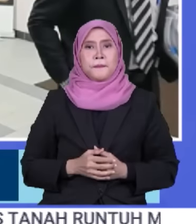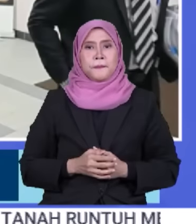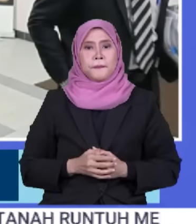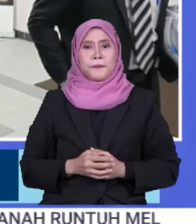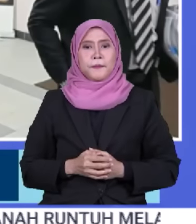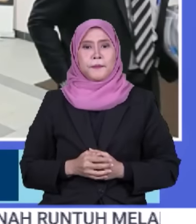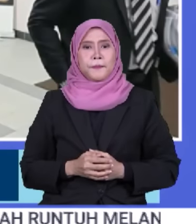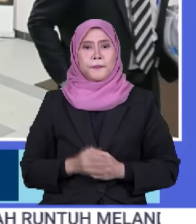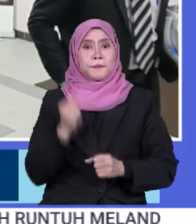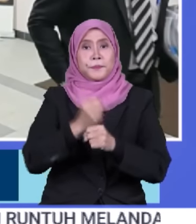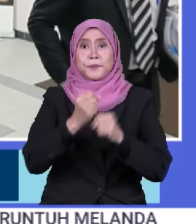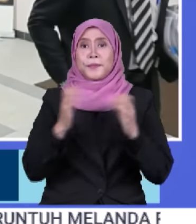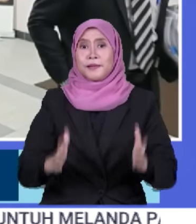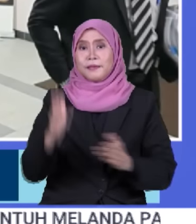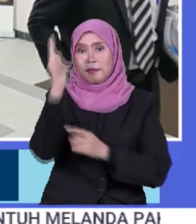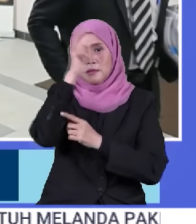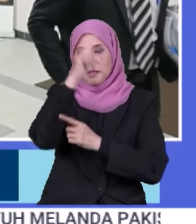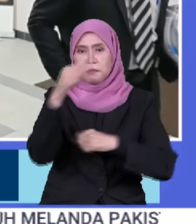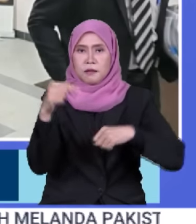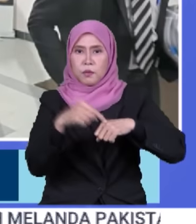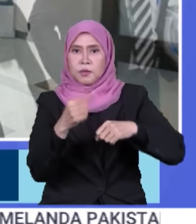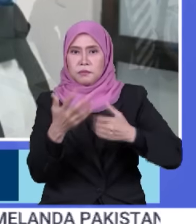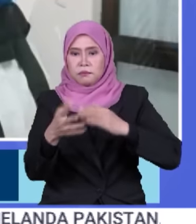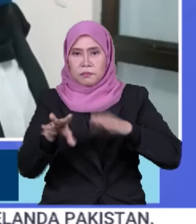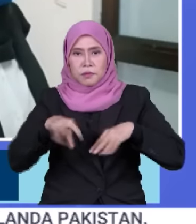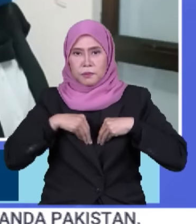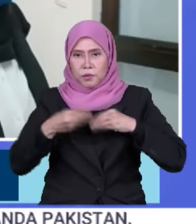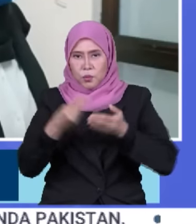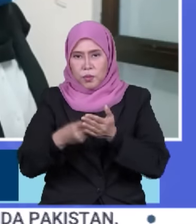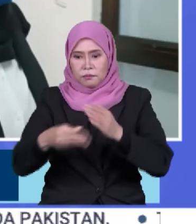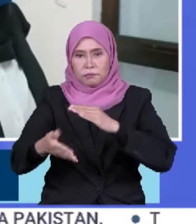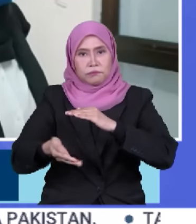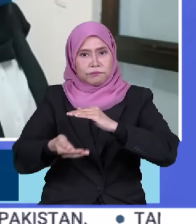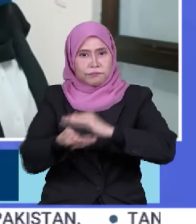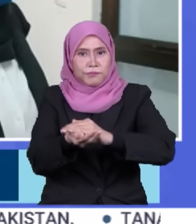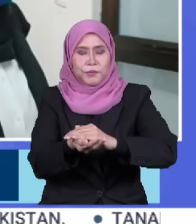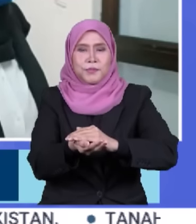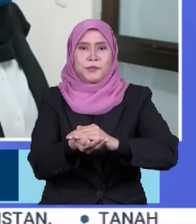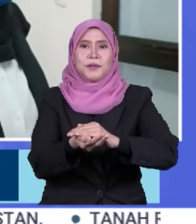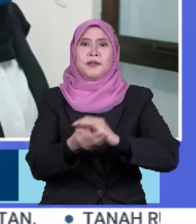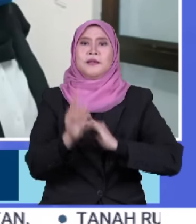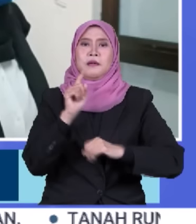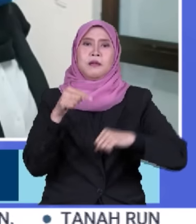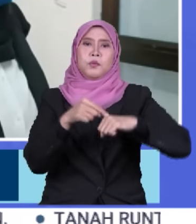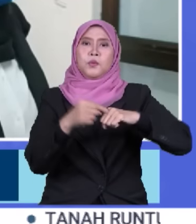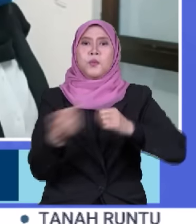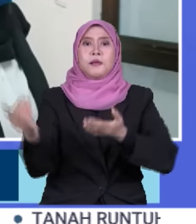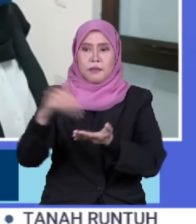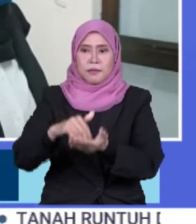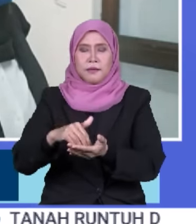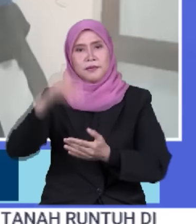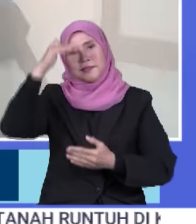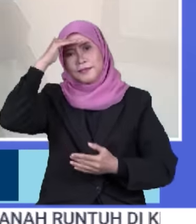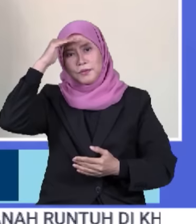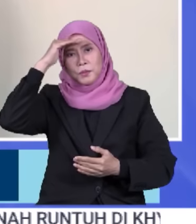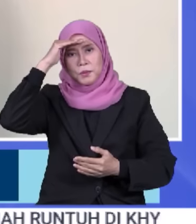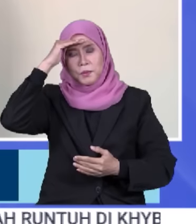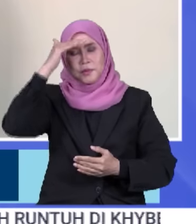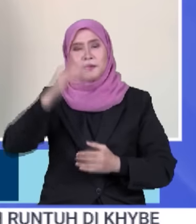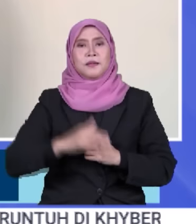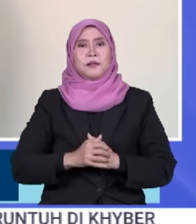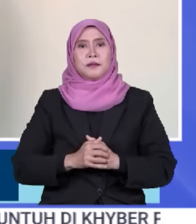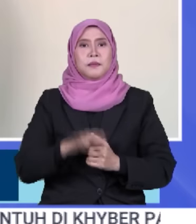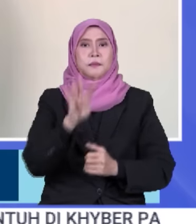Seorang penjawat awam yang telah didakwa menerima suapan 2 hari lalu sekali lagi dituduh di Mahkamah Session Johor Bahru. Ia